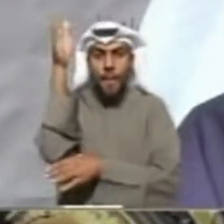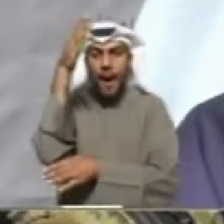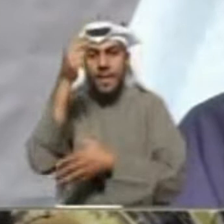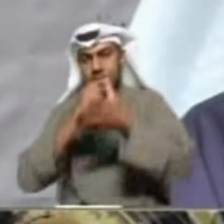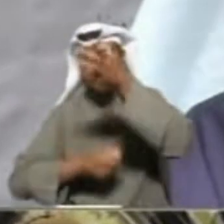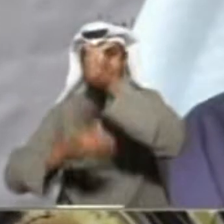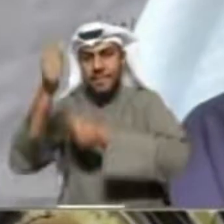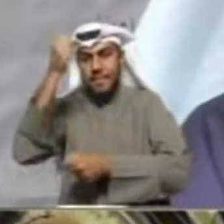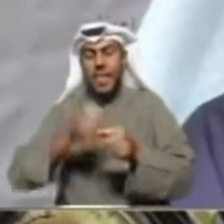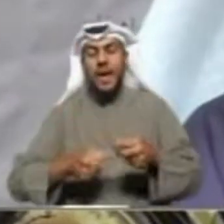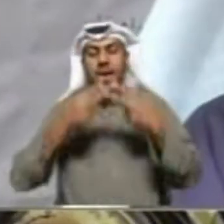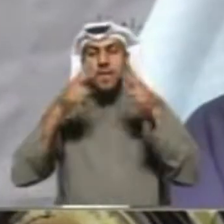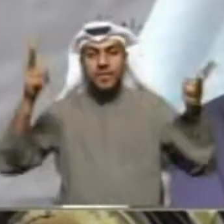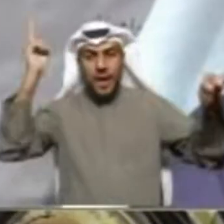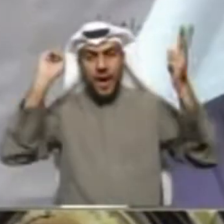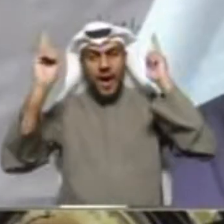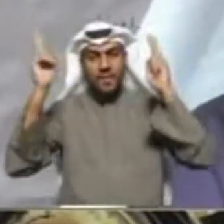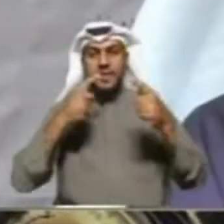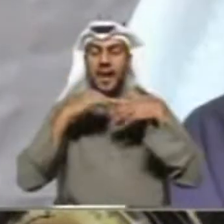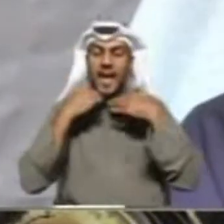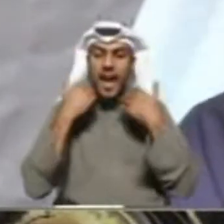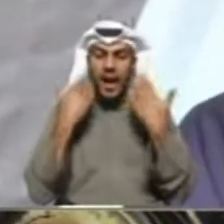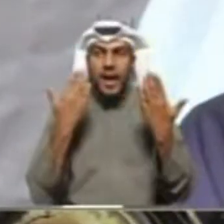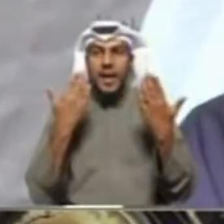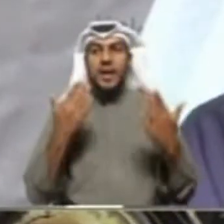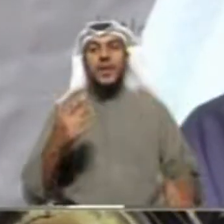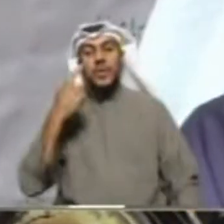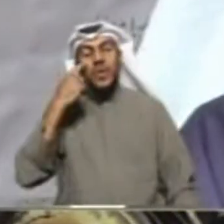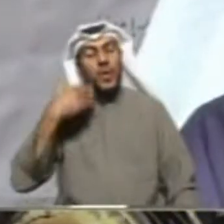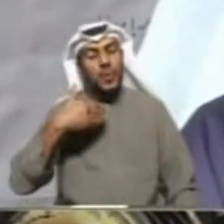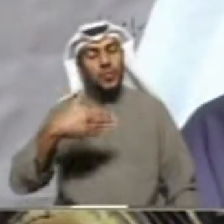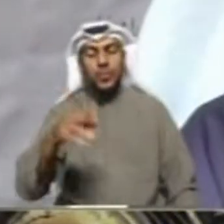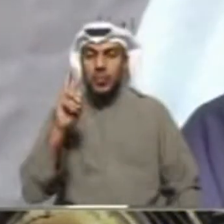وإن شاء الله يكون سنة خير علينا وعلى بلدنا في ظل